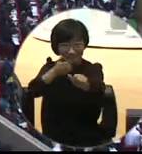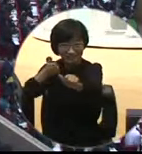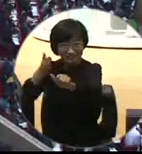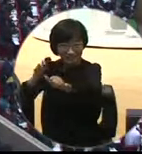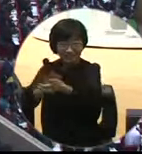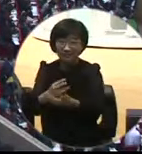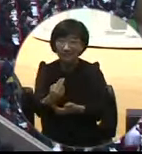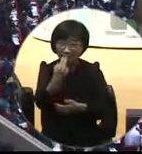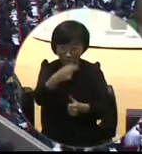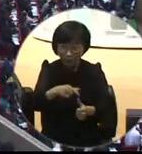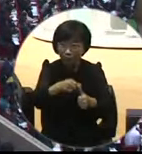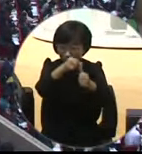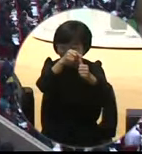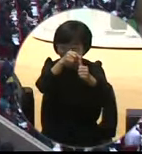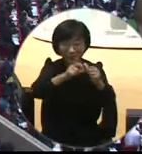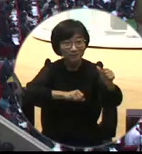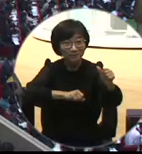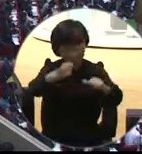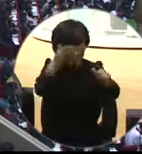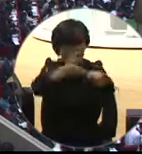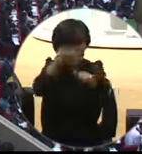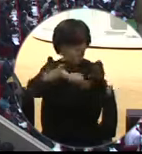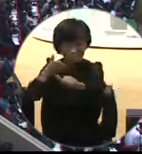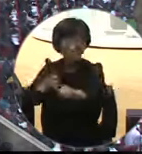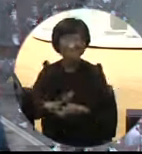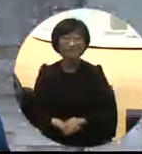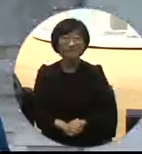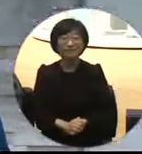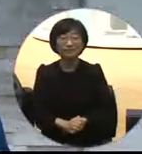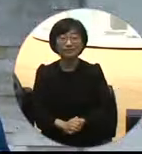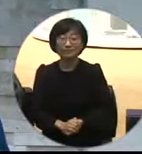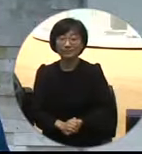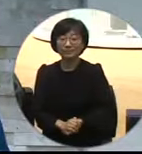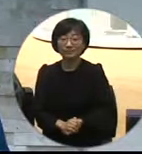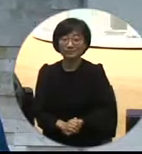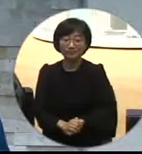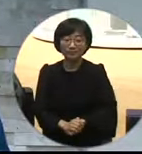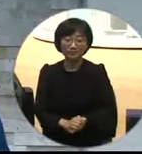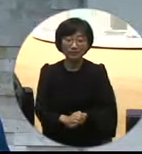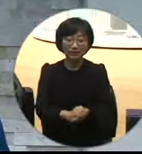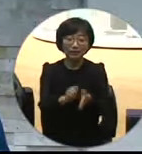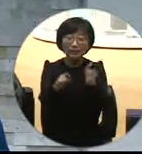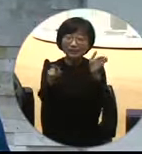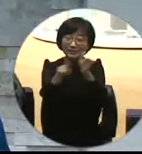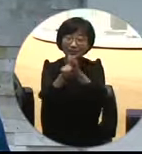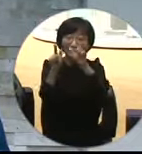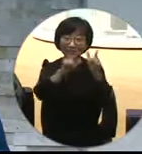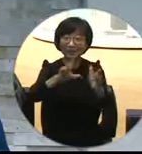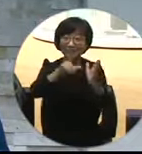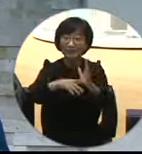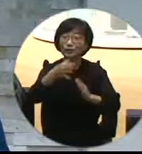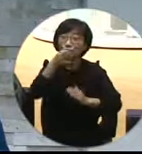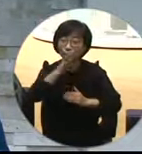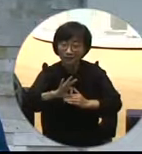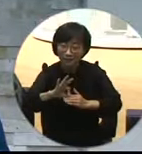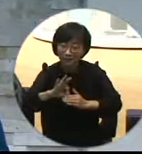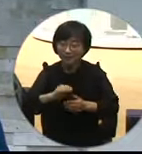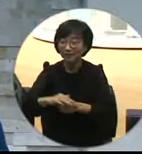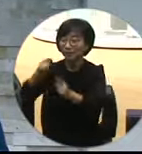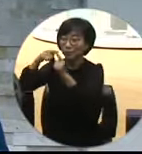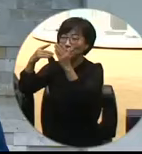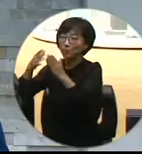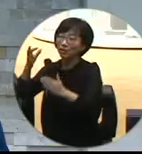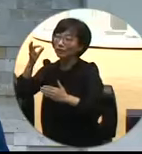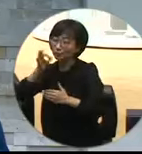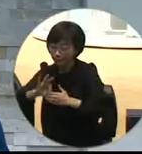생명을 살리시 바랍니다. 생명사 신앙생활의 유익이 되는 교회의 유익이 되고 복음의 유익이 되고 전도와